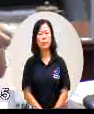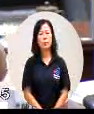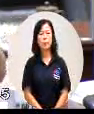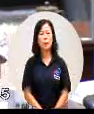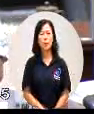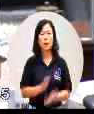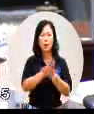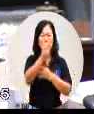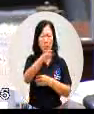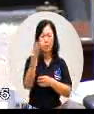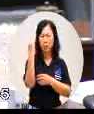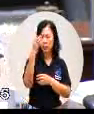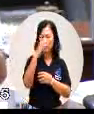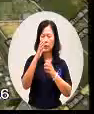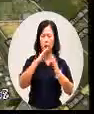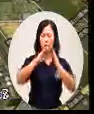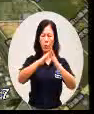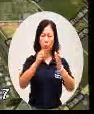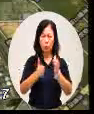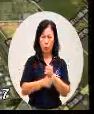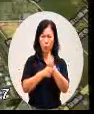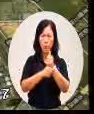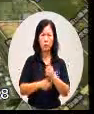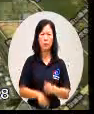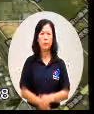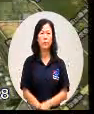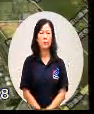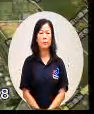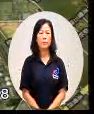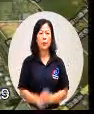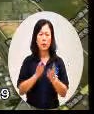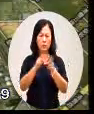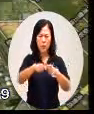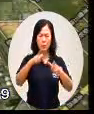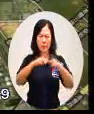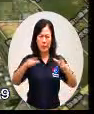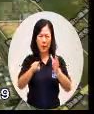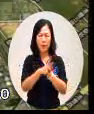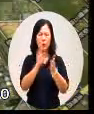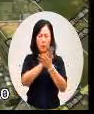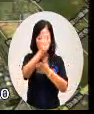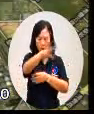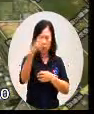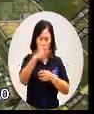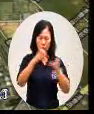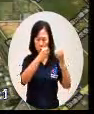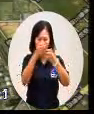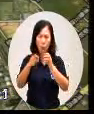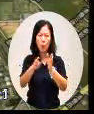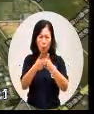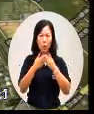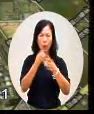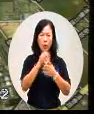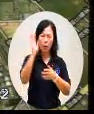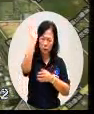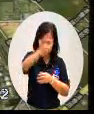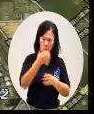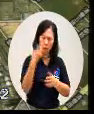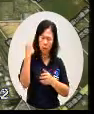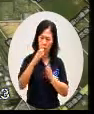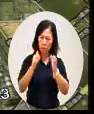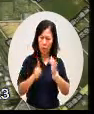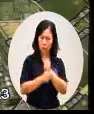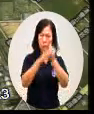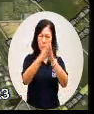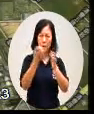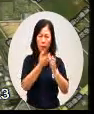未来新都心，市长我感觉这是很大的啦，以后跟他们讨论进行来简单，未来的新都市中心应该在沙来